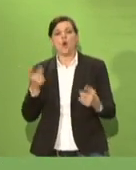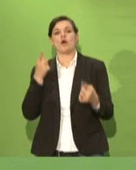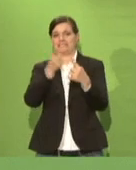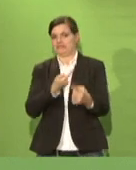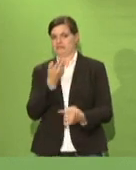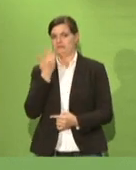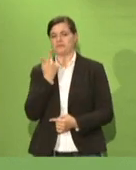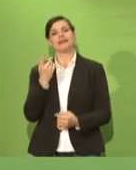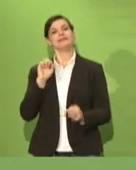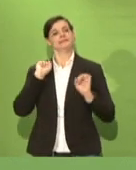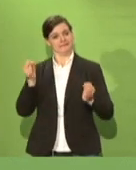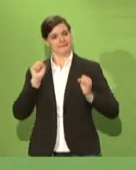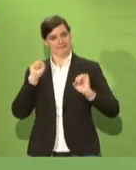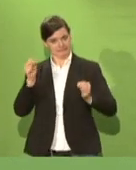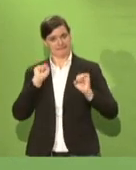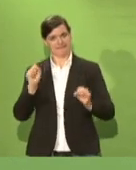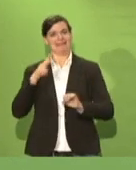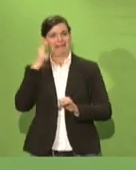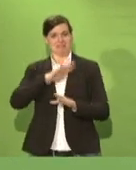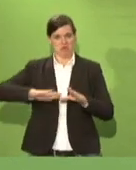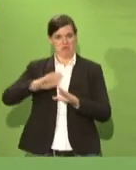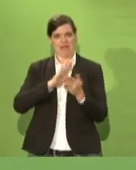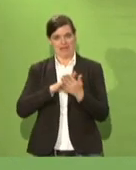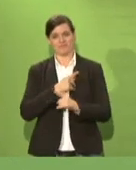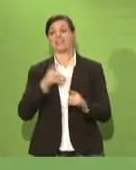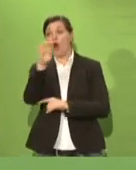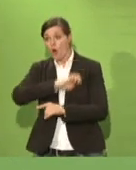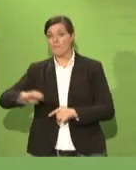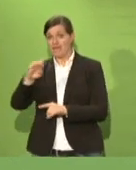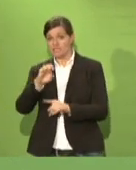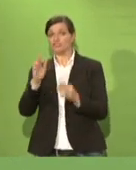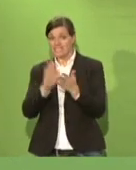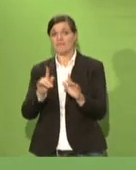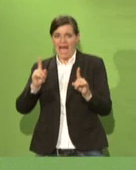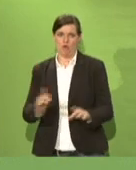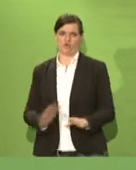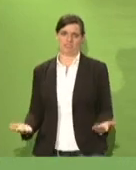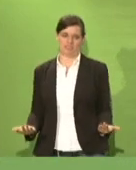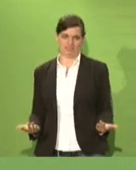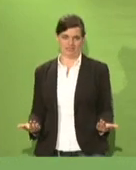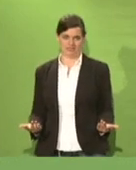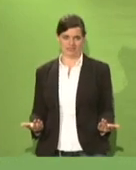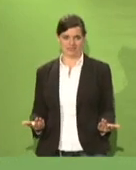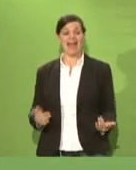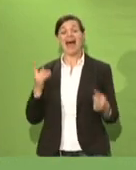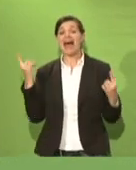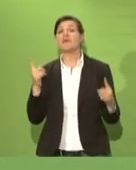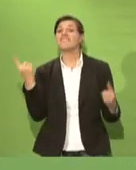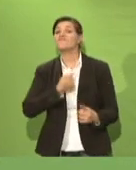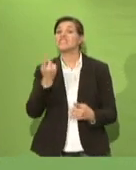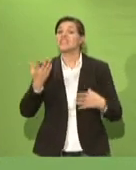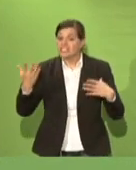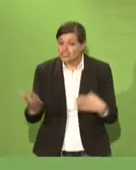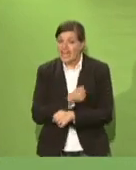unsere Anstrengungen wird es national nicht gehen, wird es auch europäisch nicht funktionieren. Aber wenn wir es nicht schaffen, dann schafft